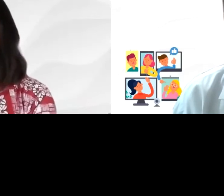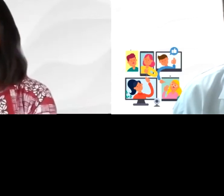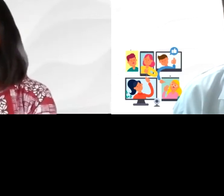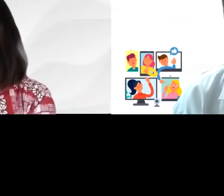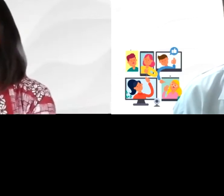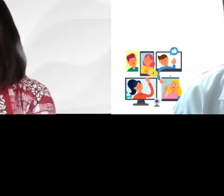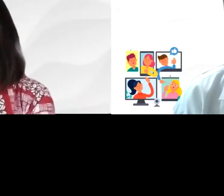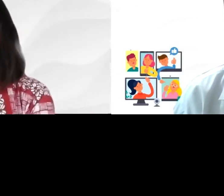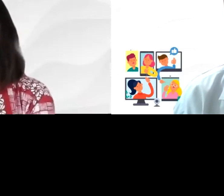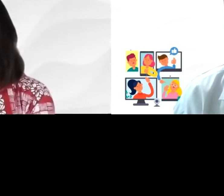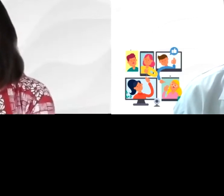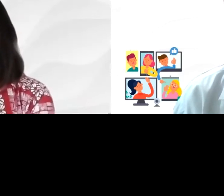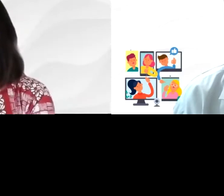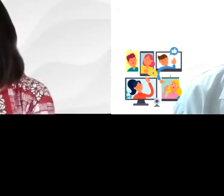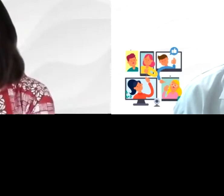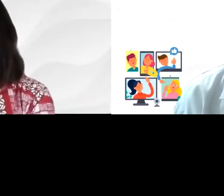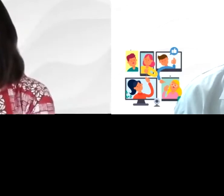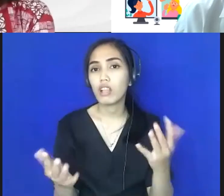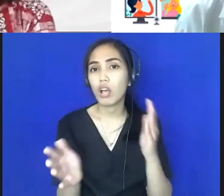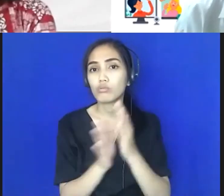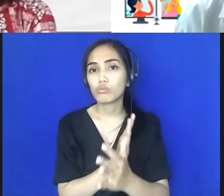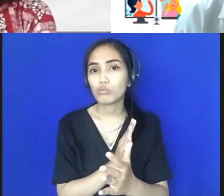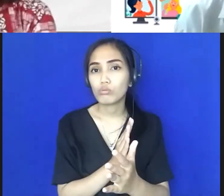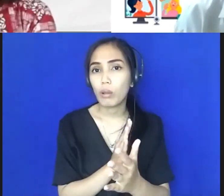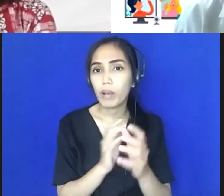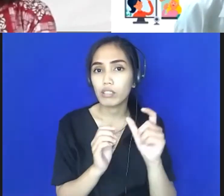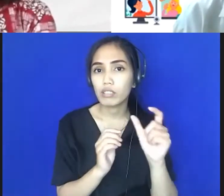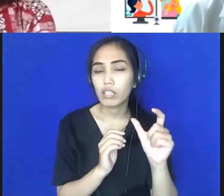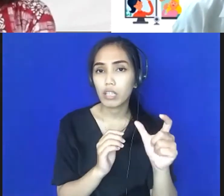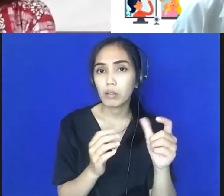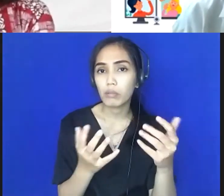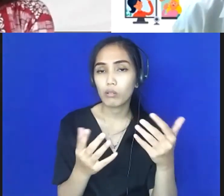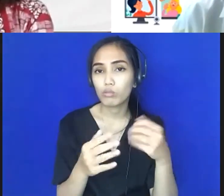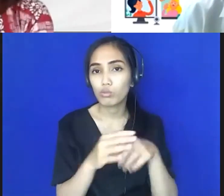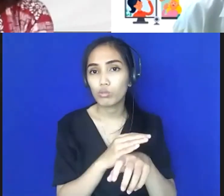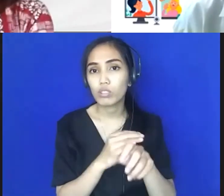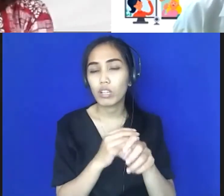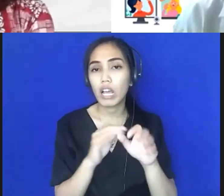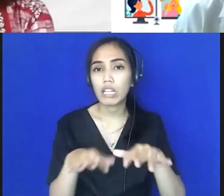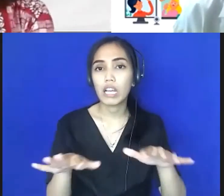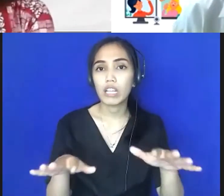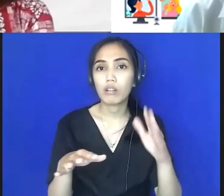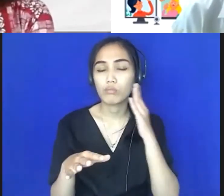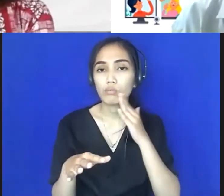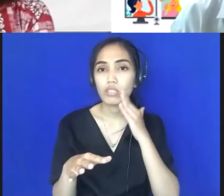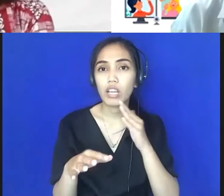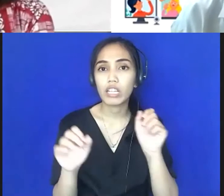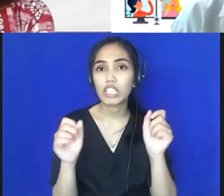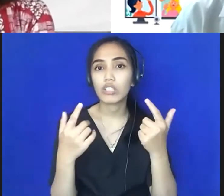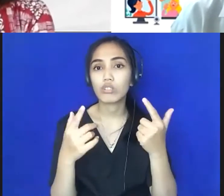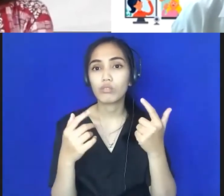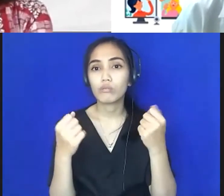aja sih yang dilakukan untuk mewujudkan anak-anak muda tuh yang bisa hidup sehat dan juga makan